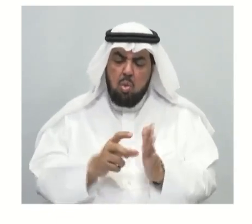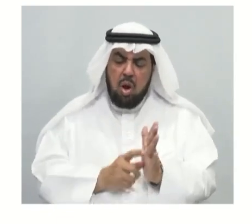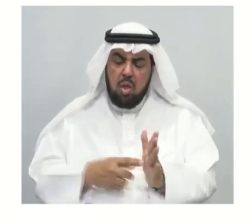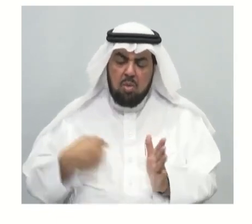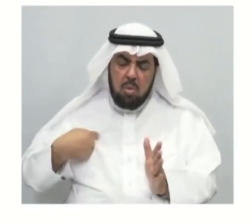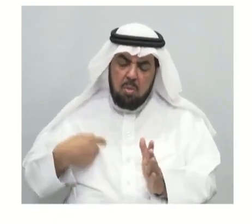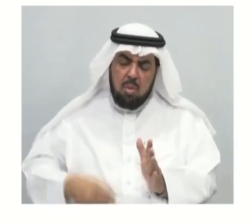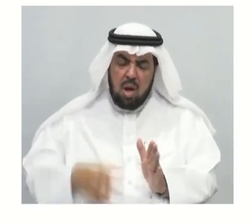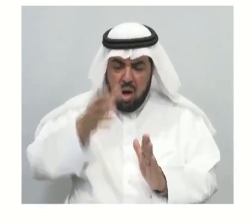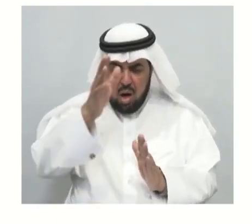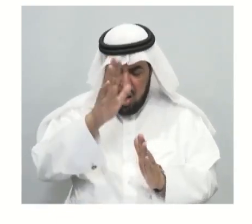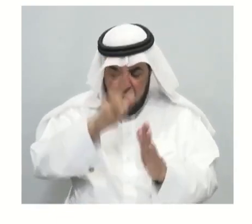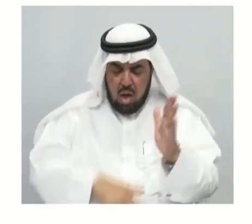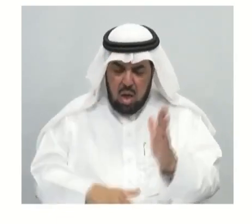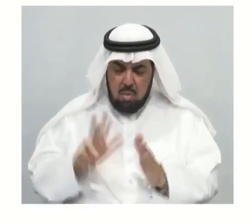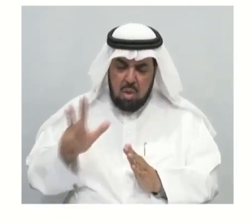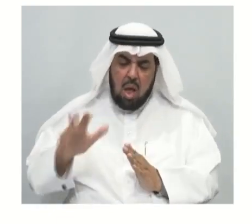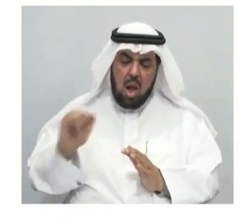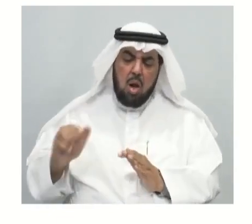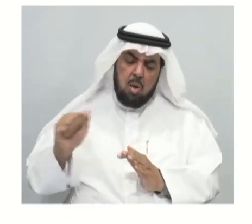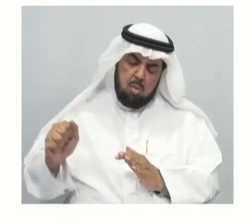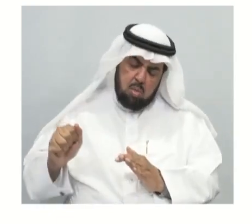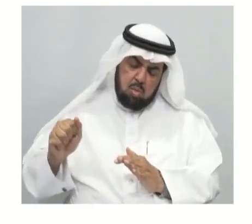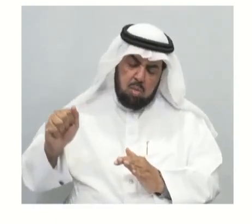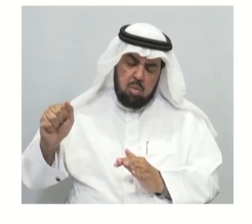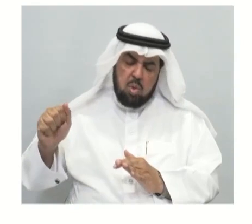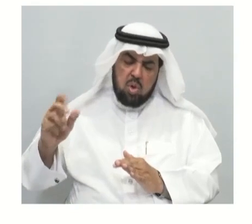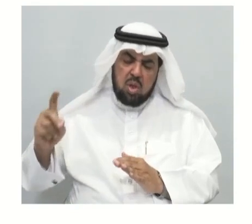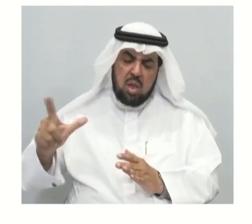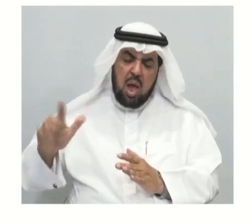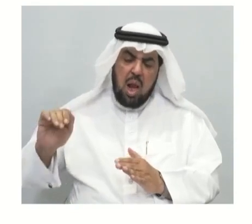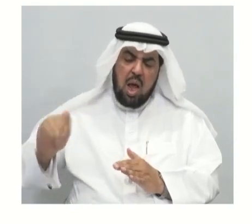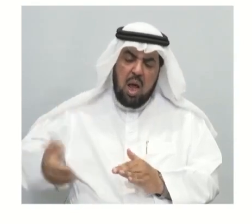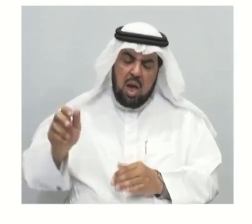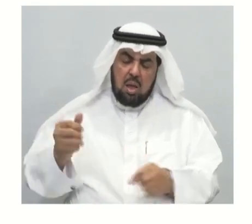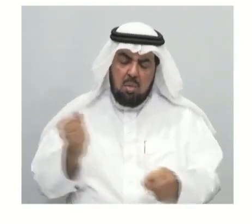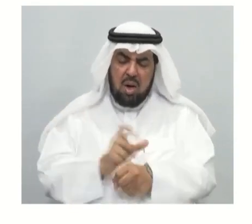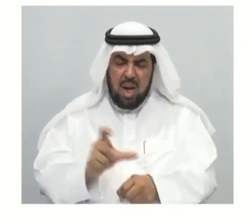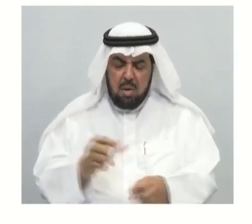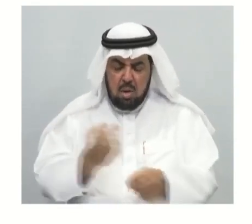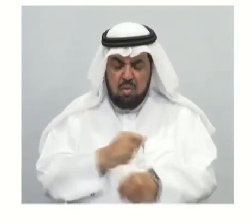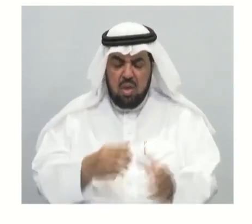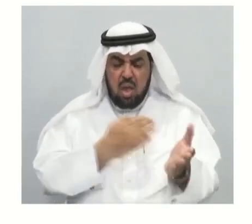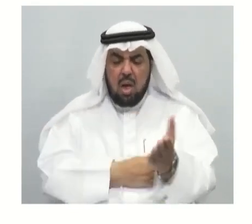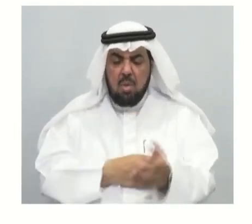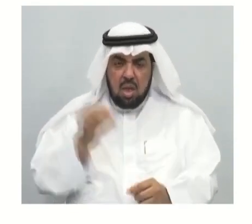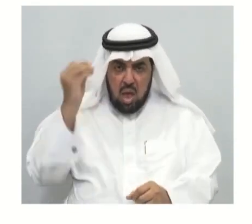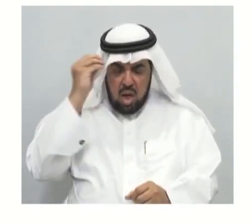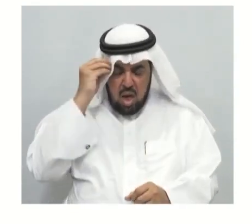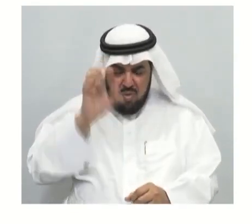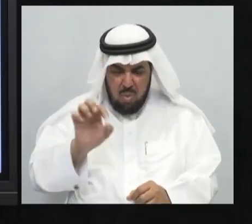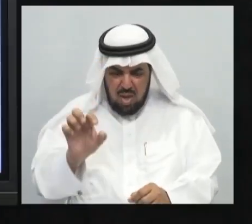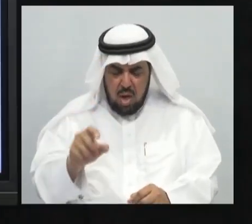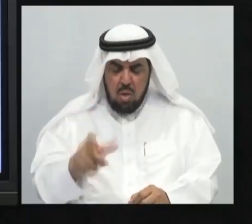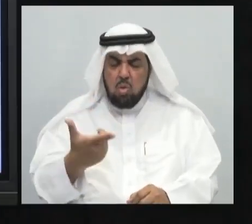المصطلحات والتي تعرف بانها قائمه مرتبه ابجديا بالمفردات المستخدمه في التقرير مع تعريف موجز لمعاني